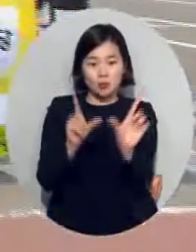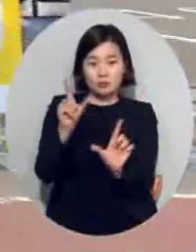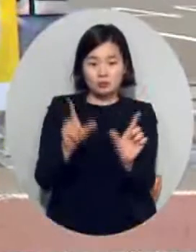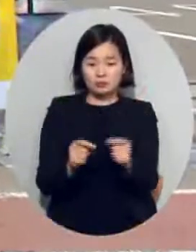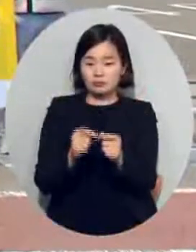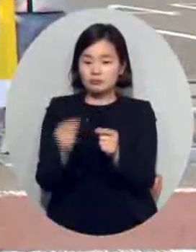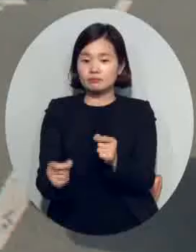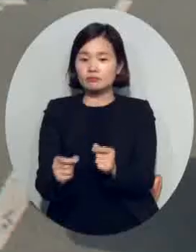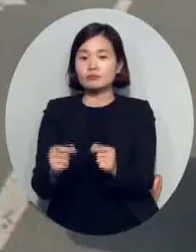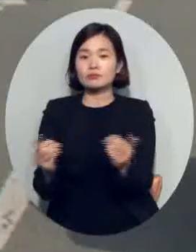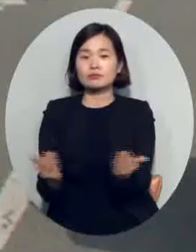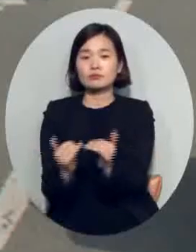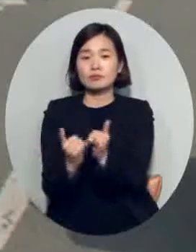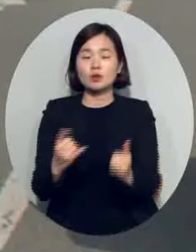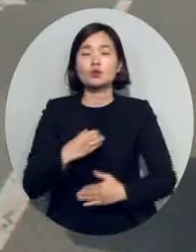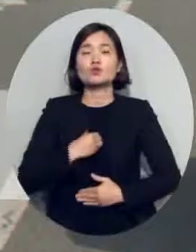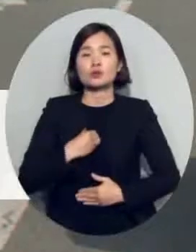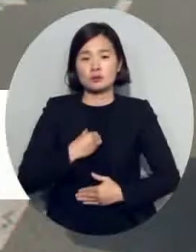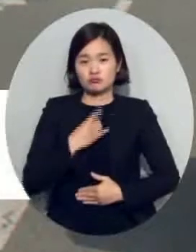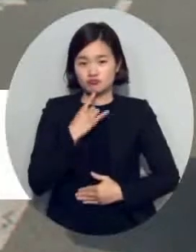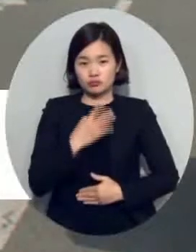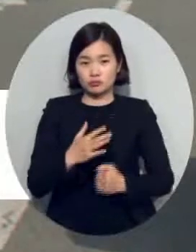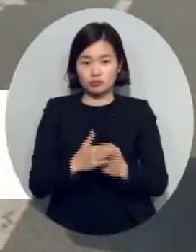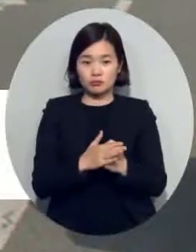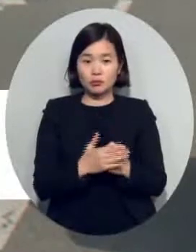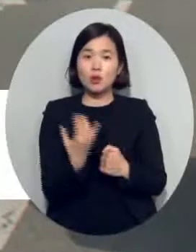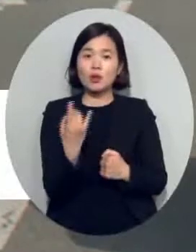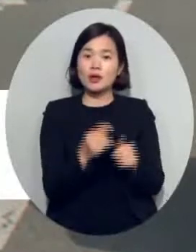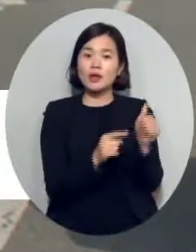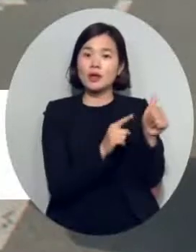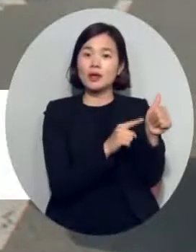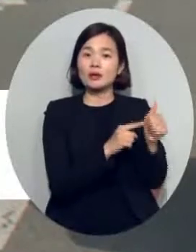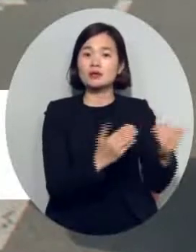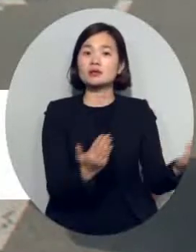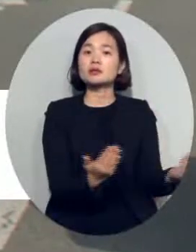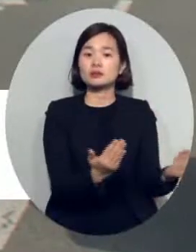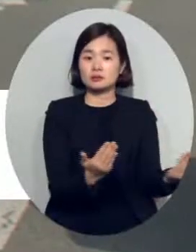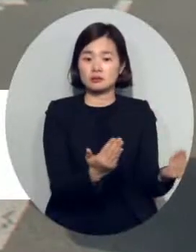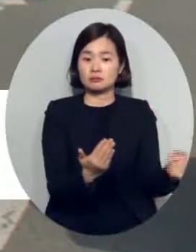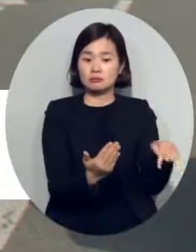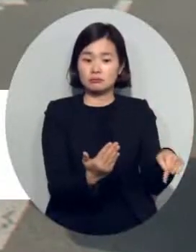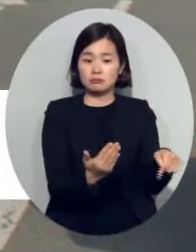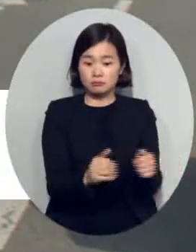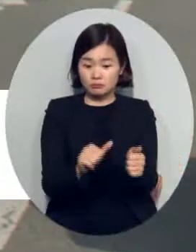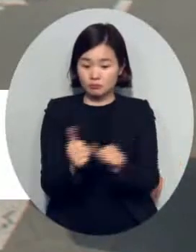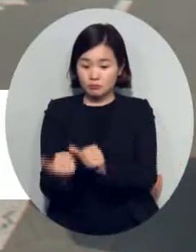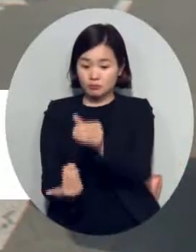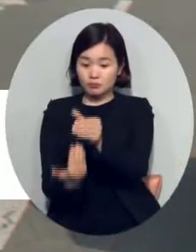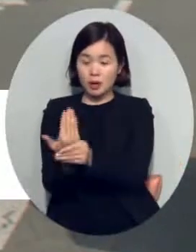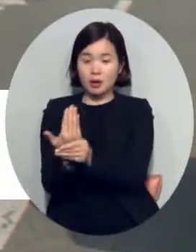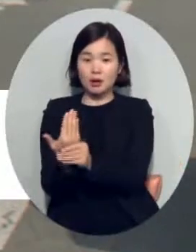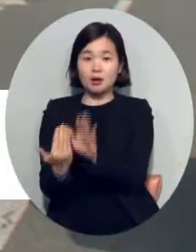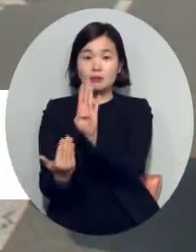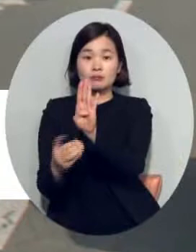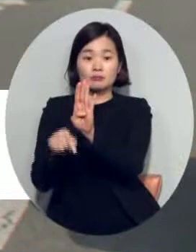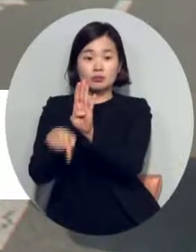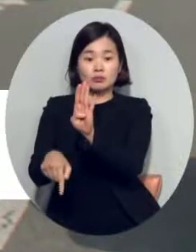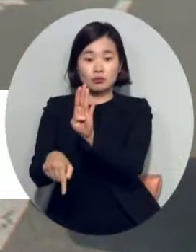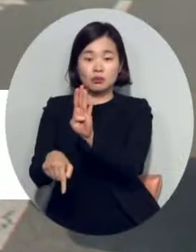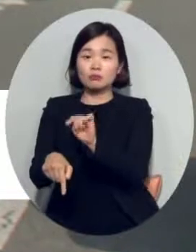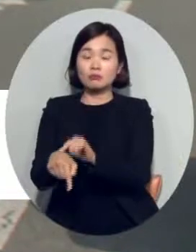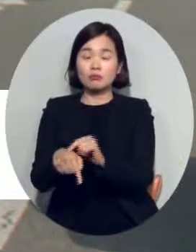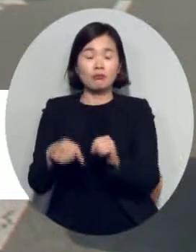내몰렸던 겁니다 회의 구역에서 이 작업을 하기로 돼 있었는데 사망자 사망사고가 발생한 것은 피부 역이었다